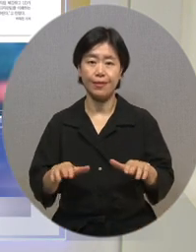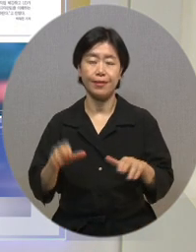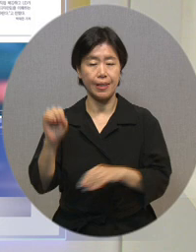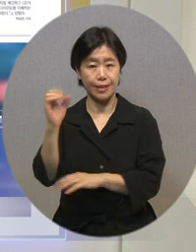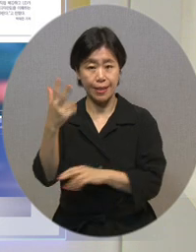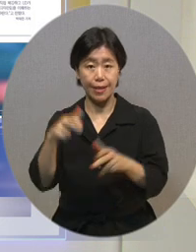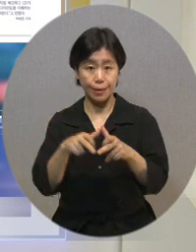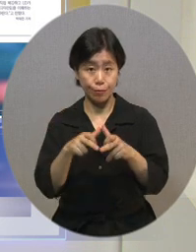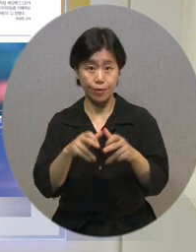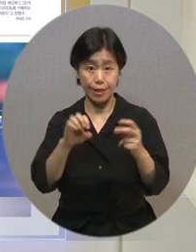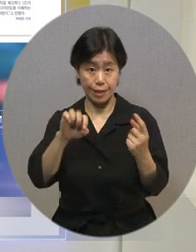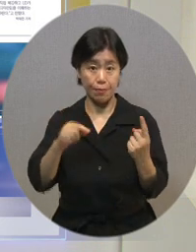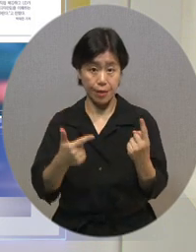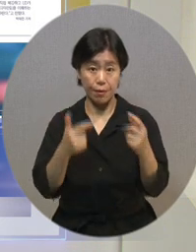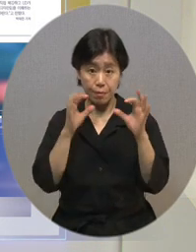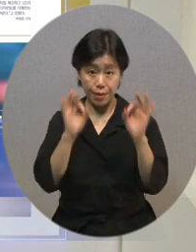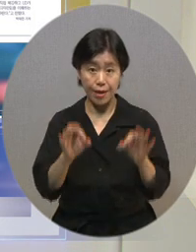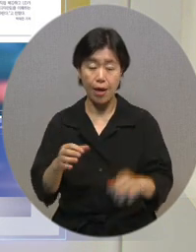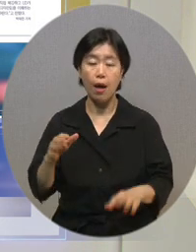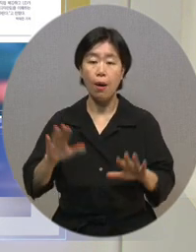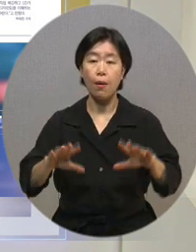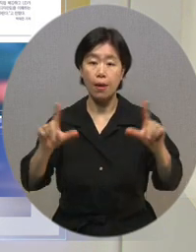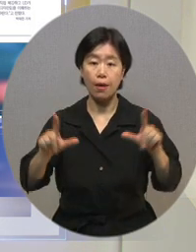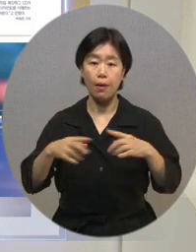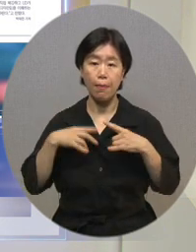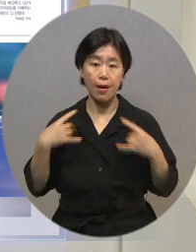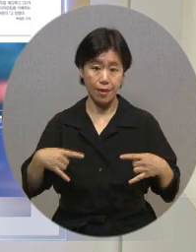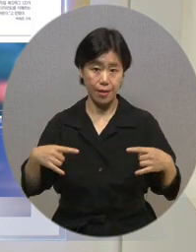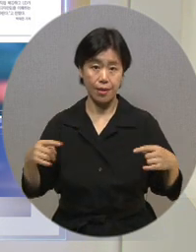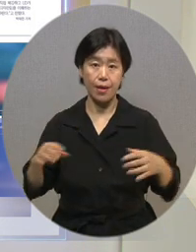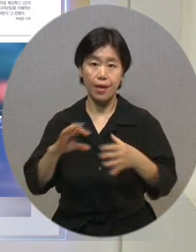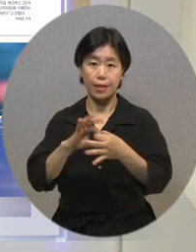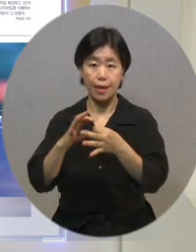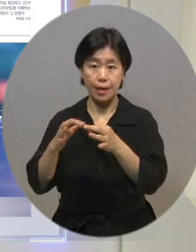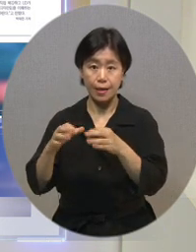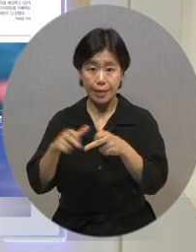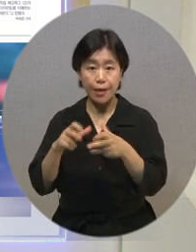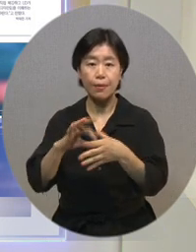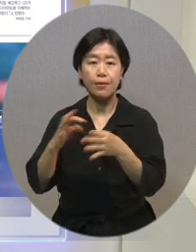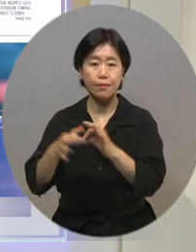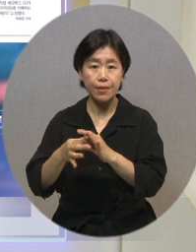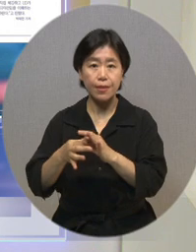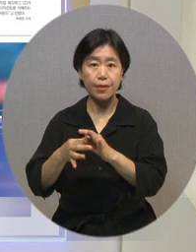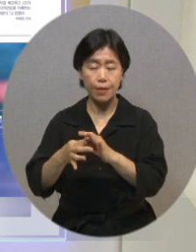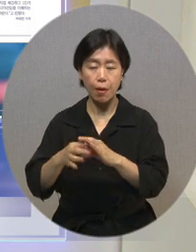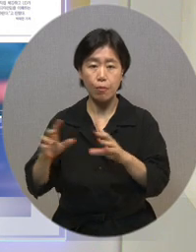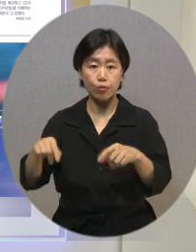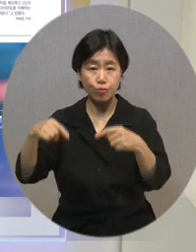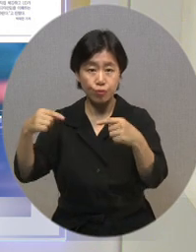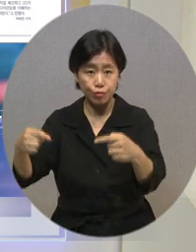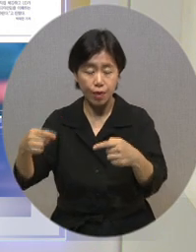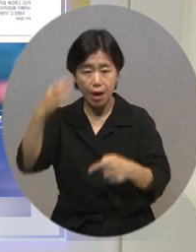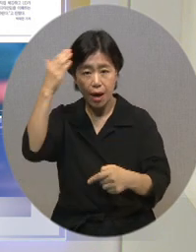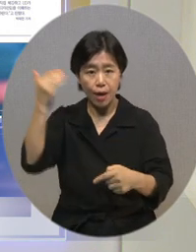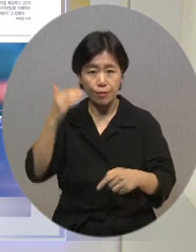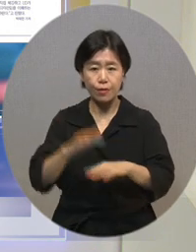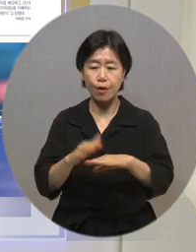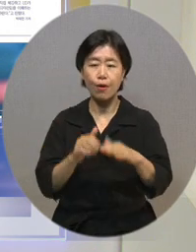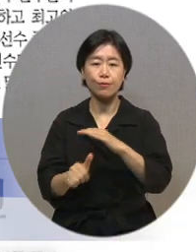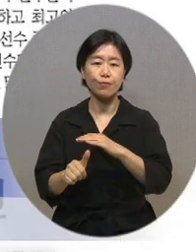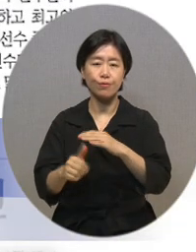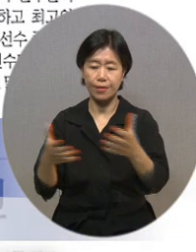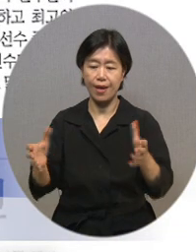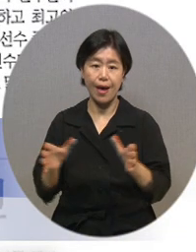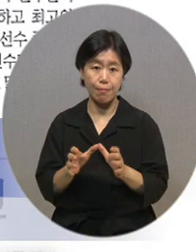신문 면에서는 2024 파리 패럴림픽 대회 대한민국 선수단 결단식 소식이